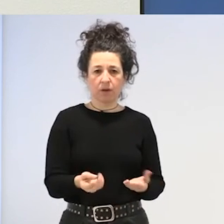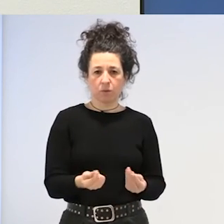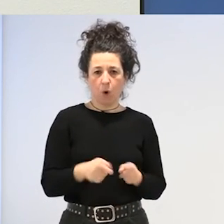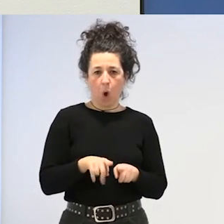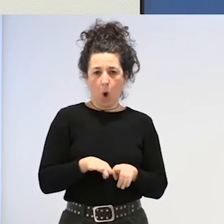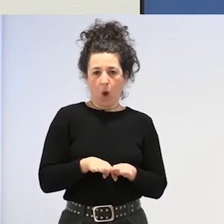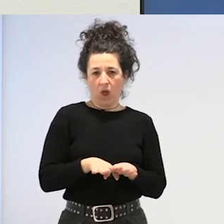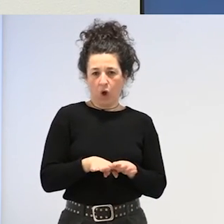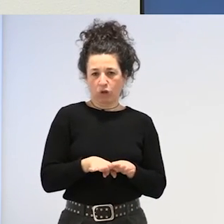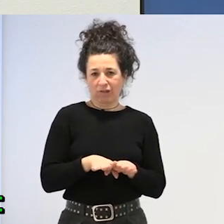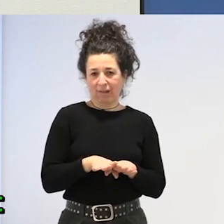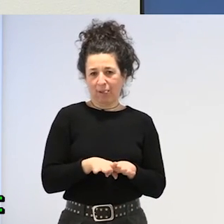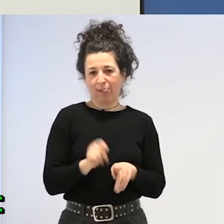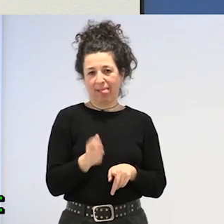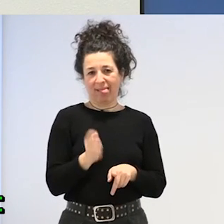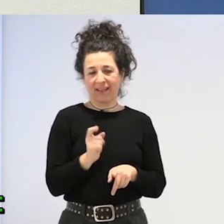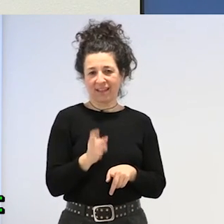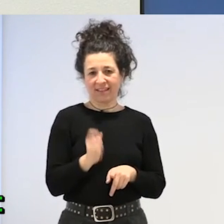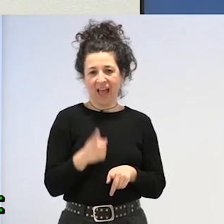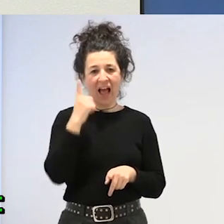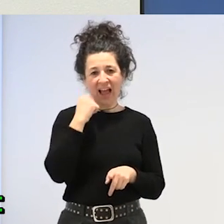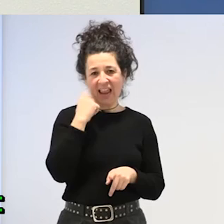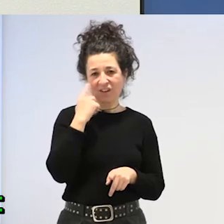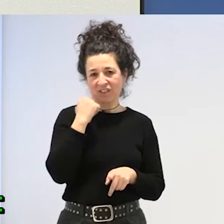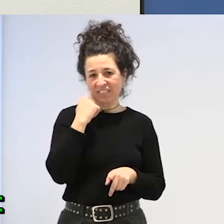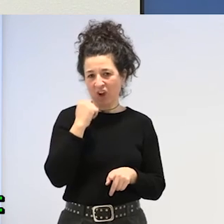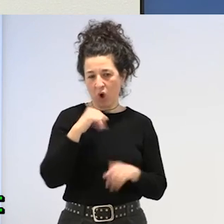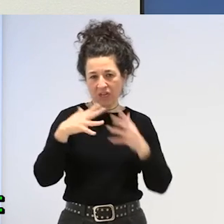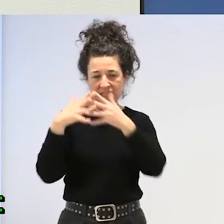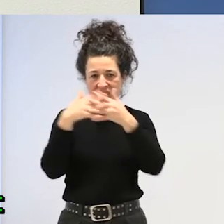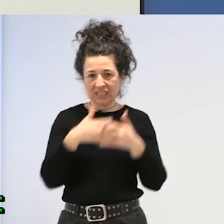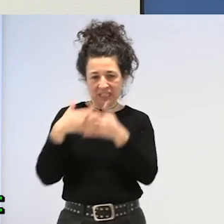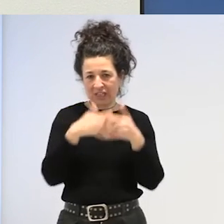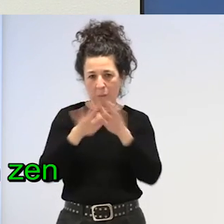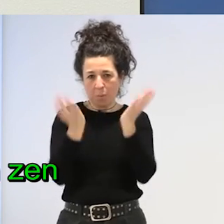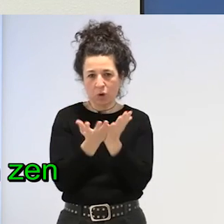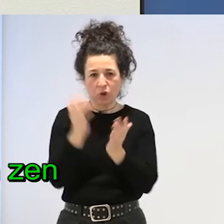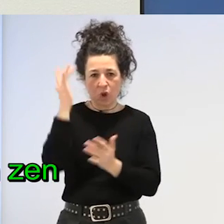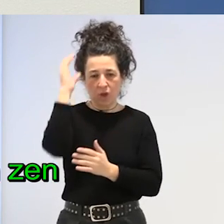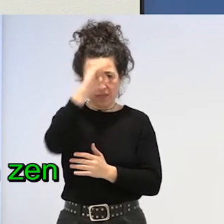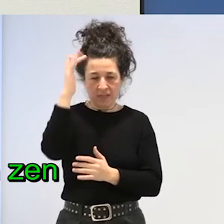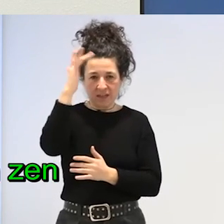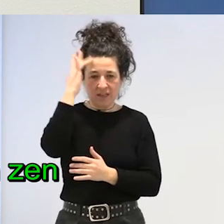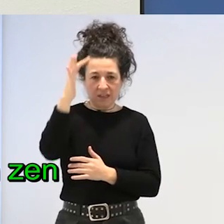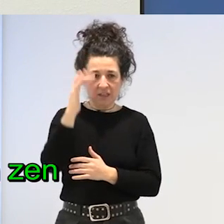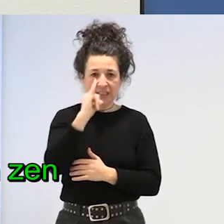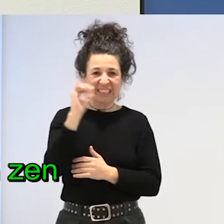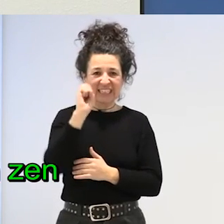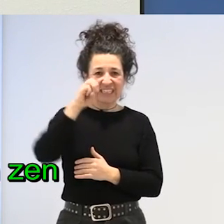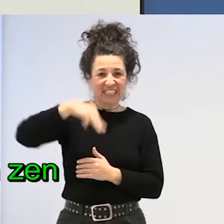txaskarrillo oso tipiko bat, klasikoa estatu batuetan, zientzia fikzioaren munduan, James Tiptree Jr.